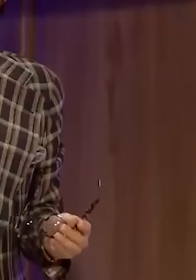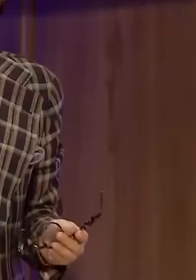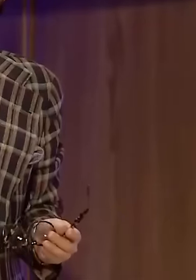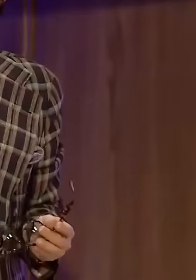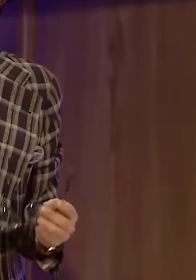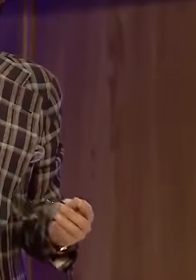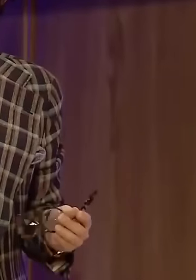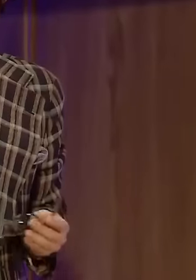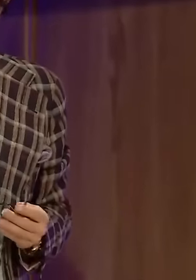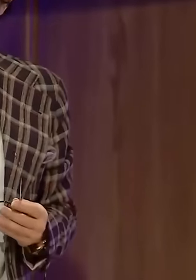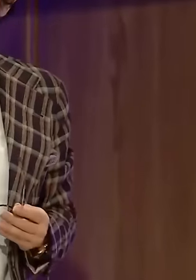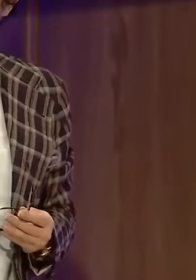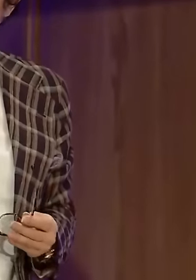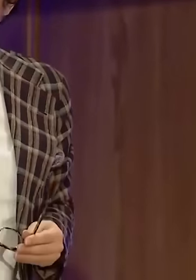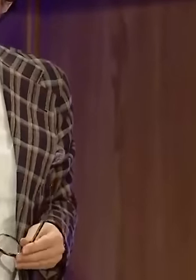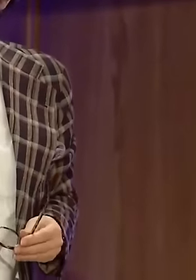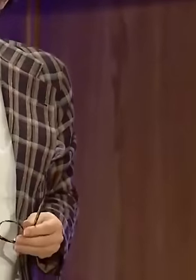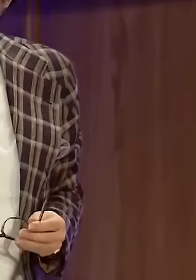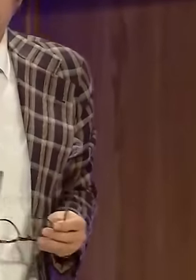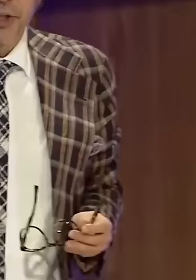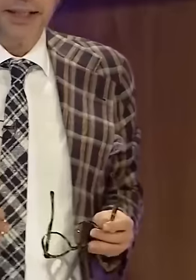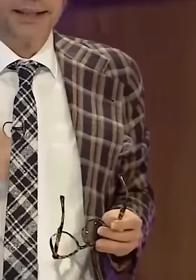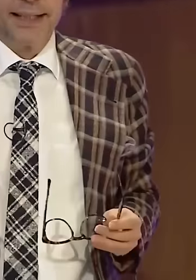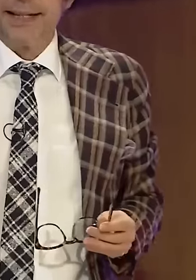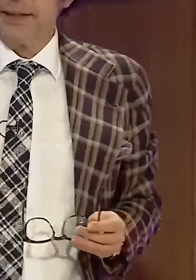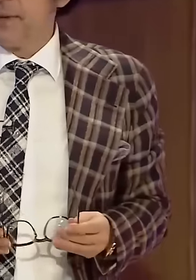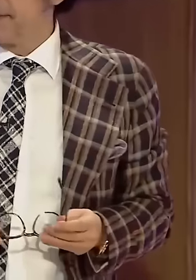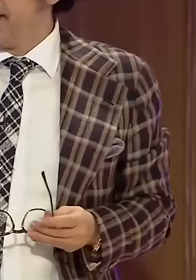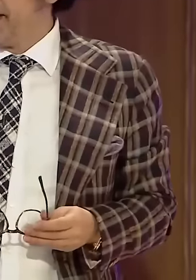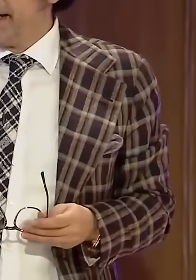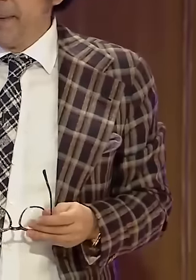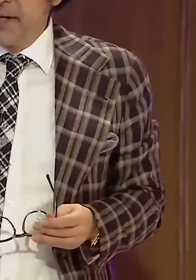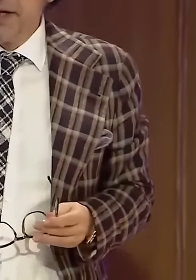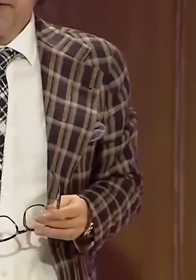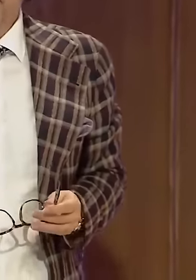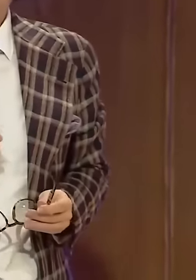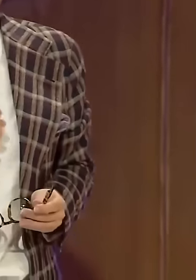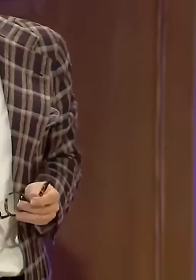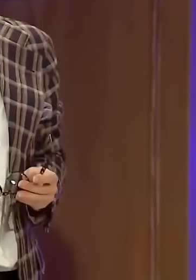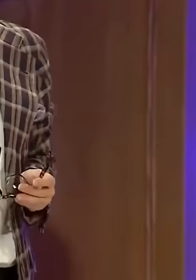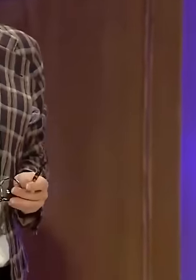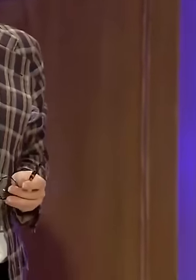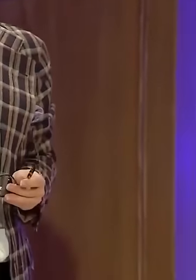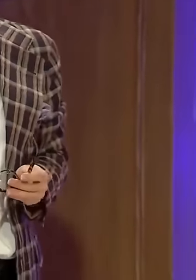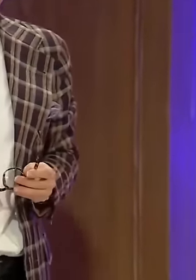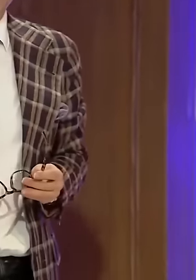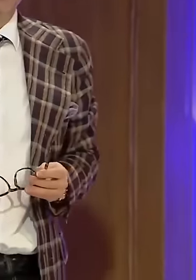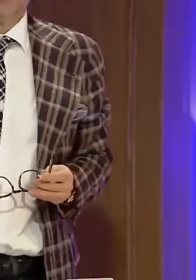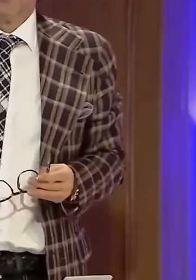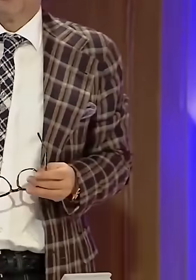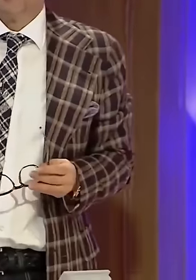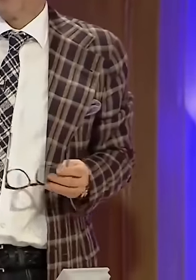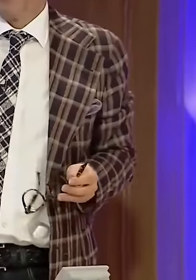anlamda militandır. Bunu çevirmek için yıllardır bizimle beraber ve hiçbir şey